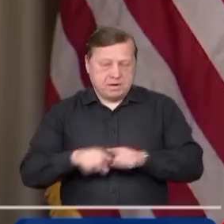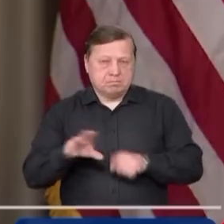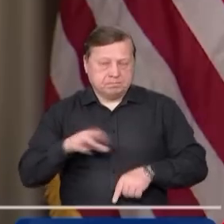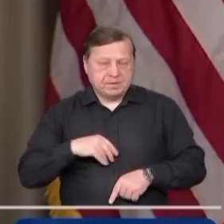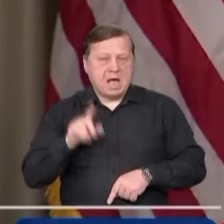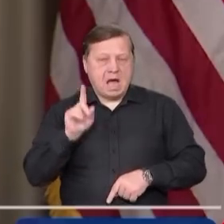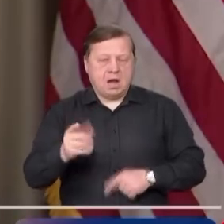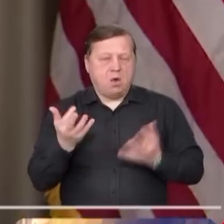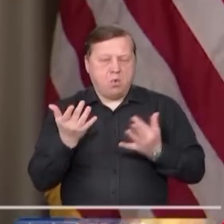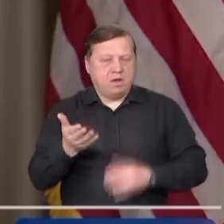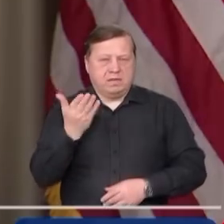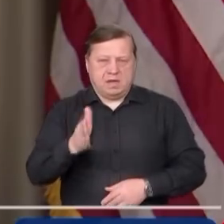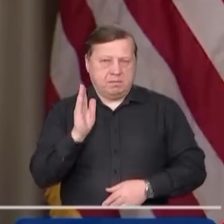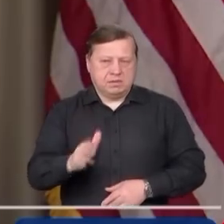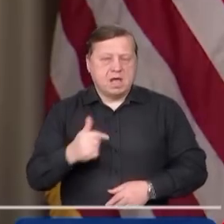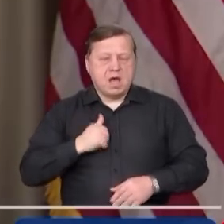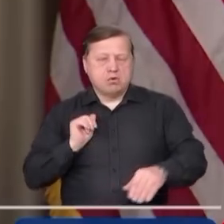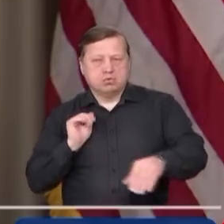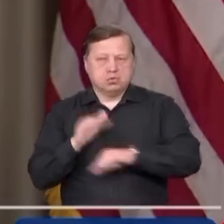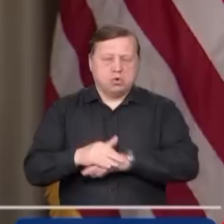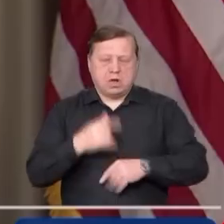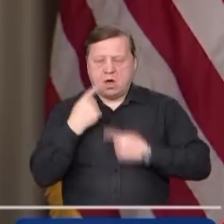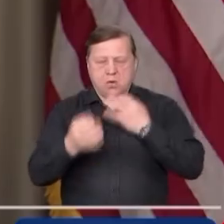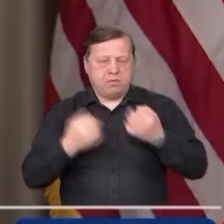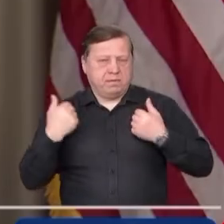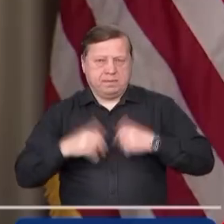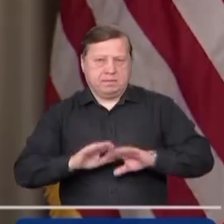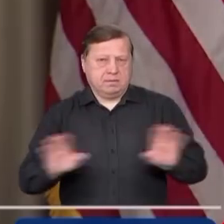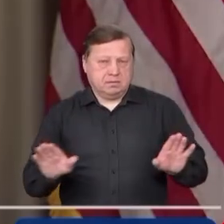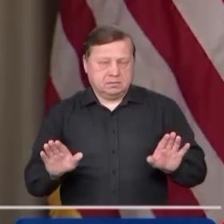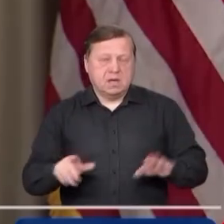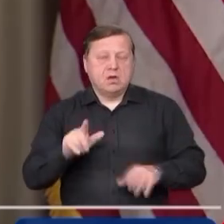chcę przewidywać, ale do tej pory siły ukraińskie